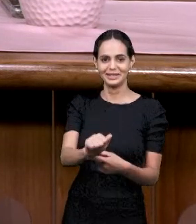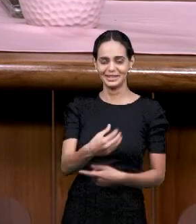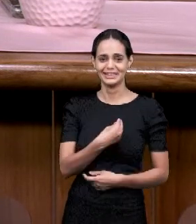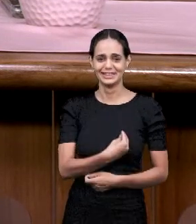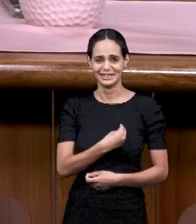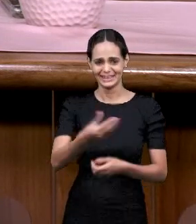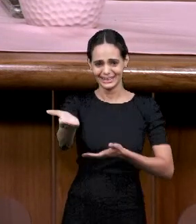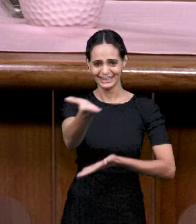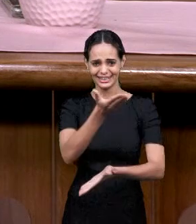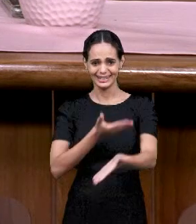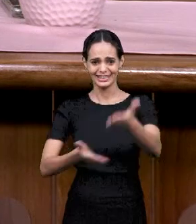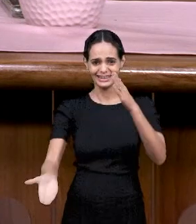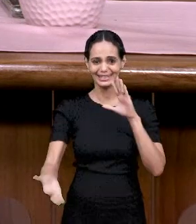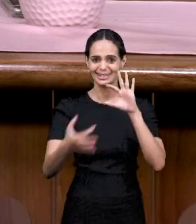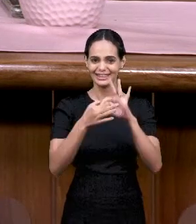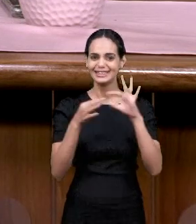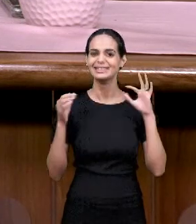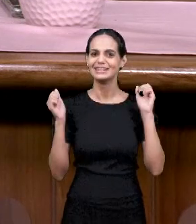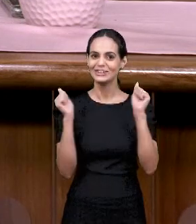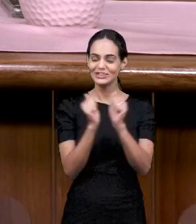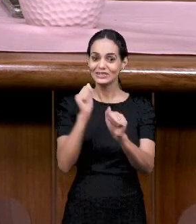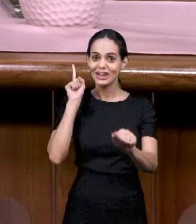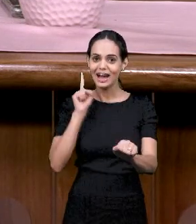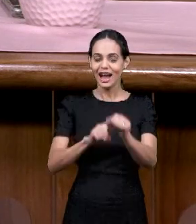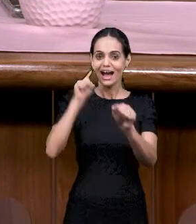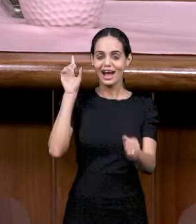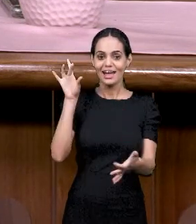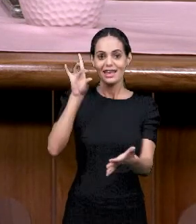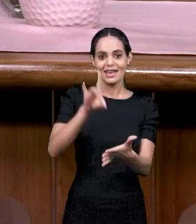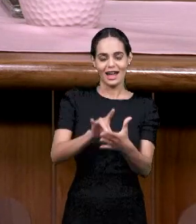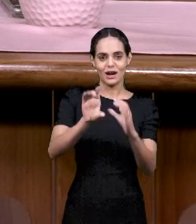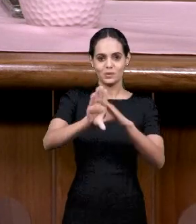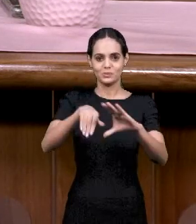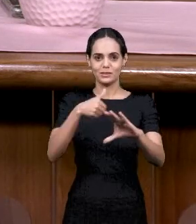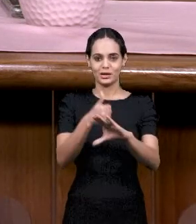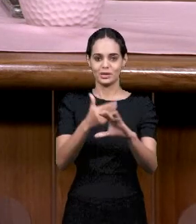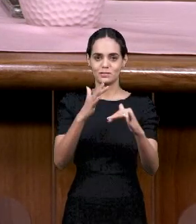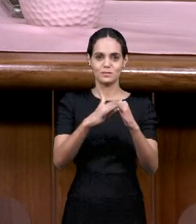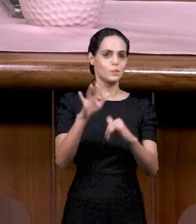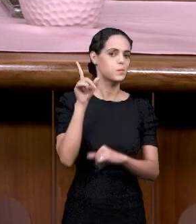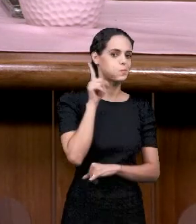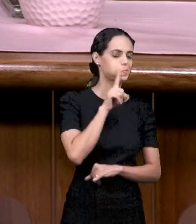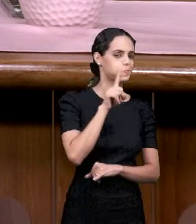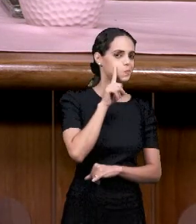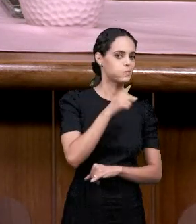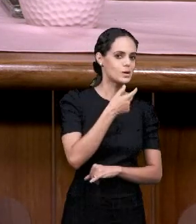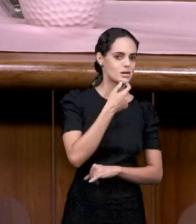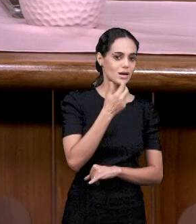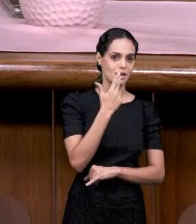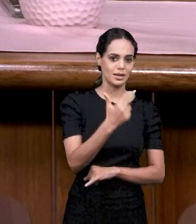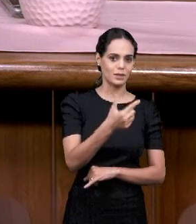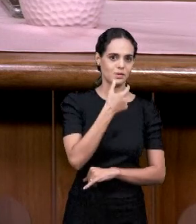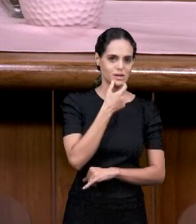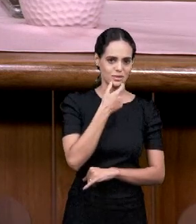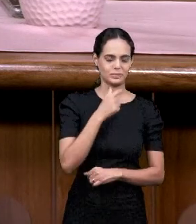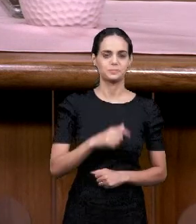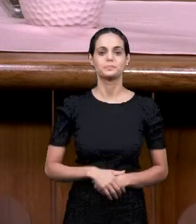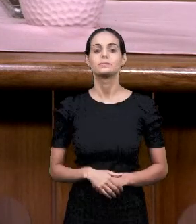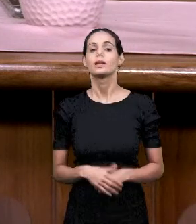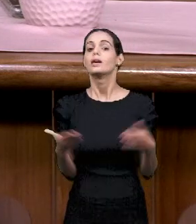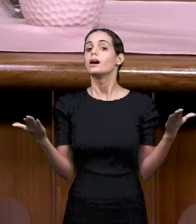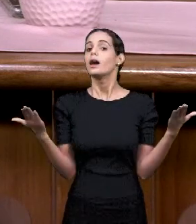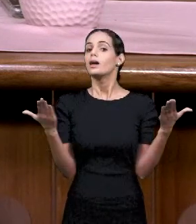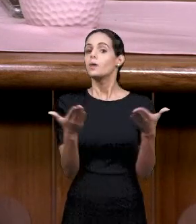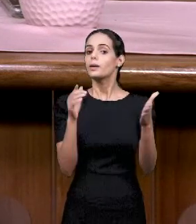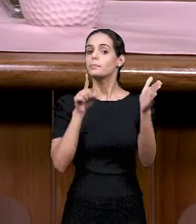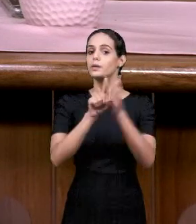de participer avec nous en direct de cette transmission selon notre canal aux États-Unis en langue anglaise. Nous allons